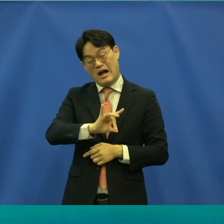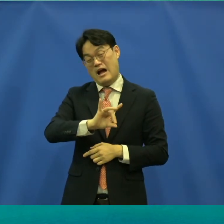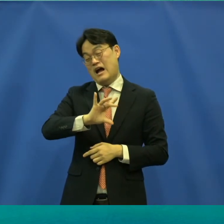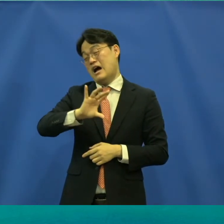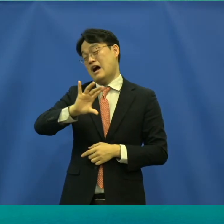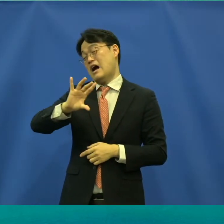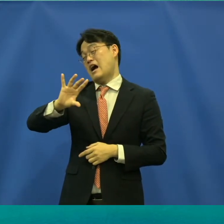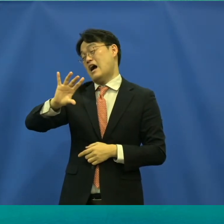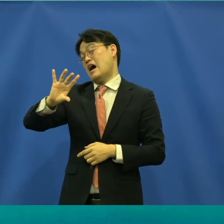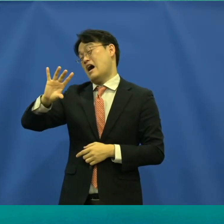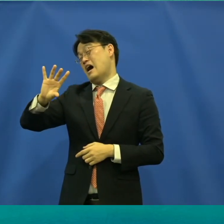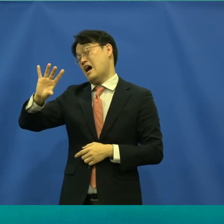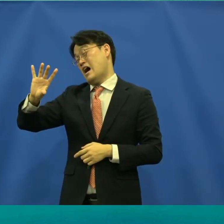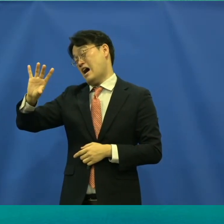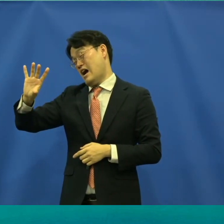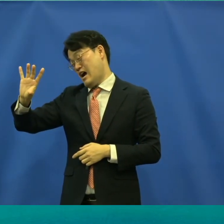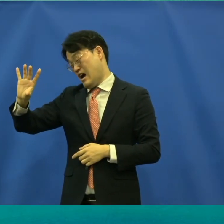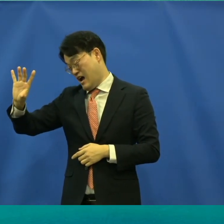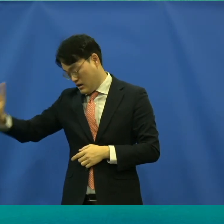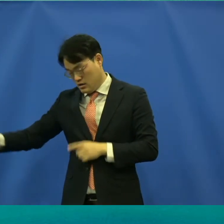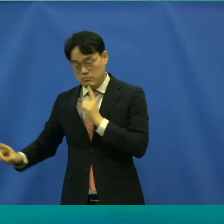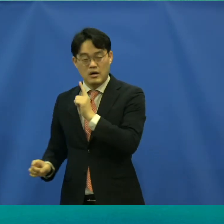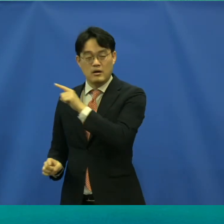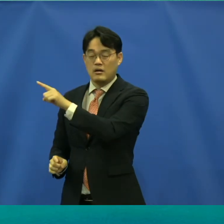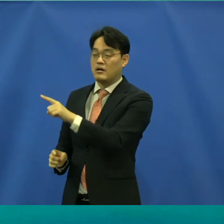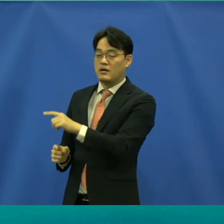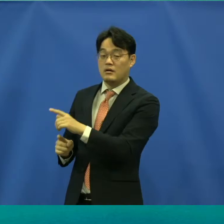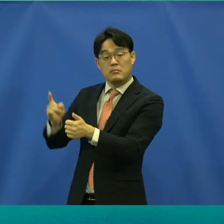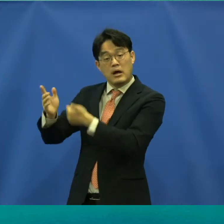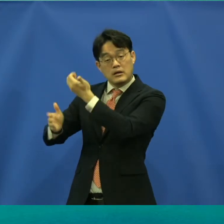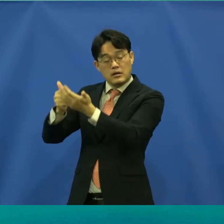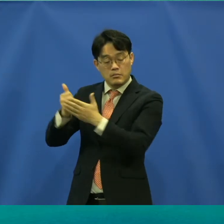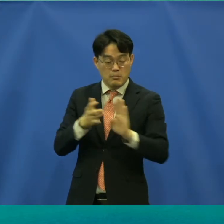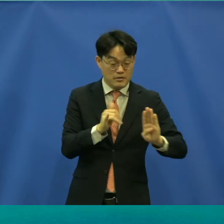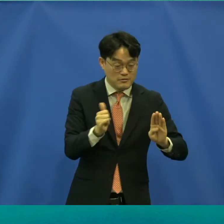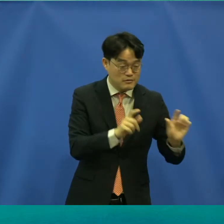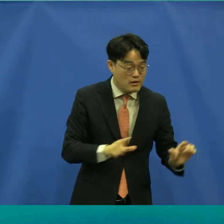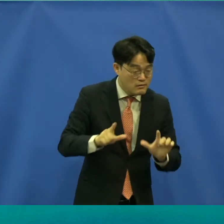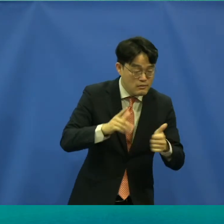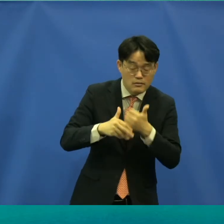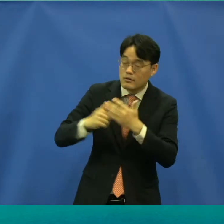여러분, 하나님의 백성들에게 하나님의 말씀이 들리지 않으면 소망이 없습니다.